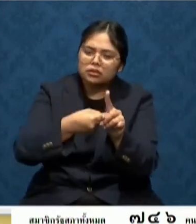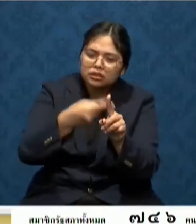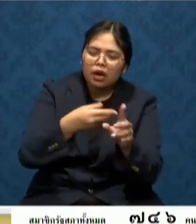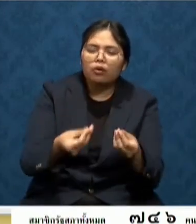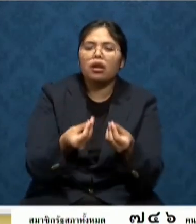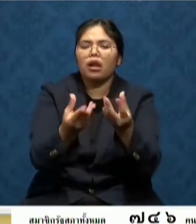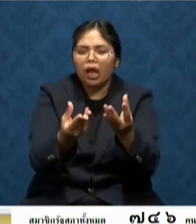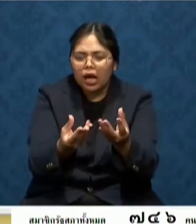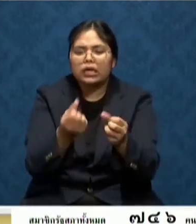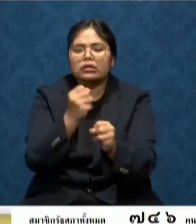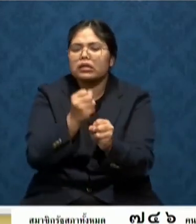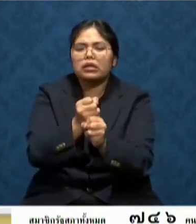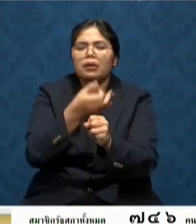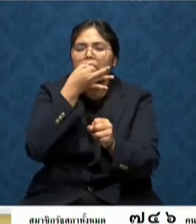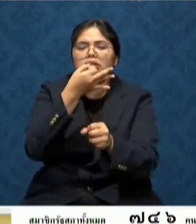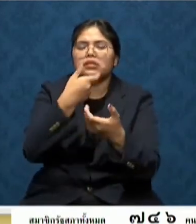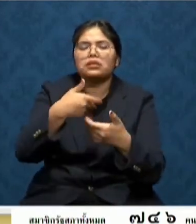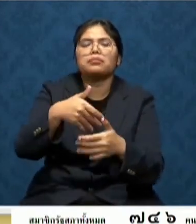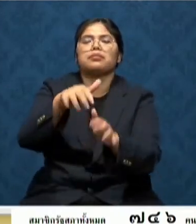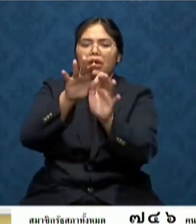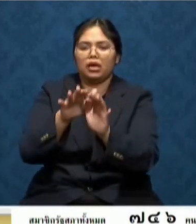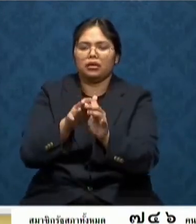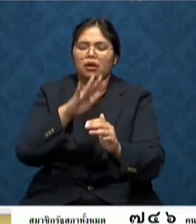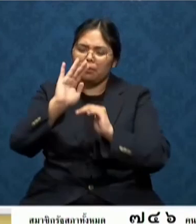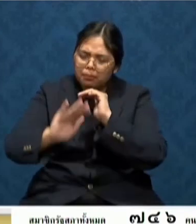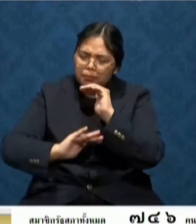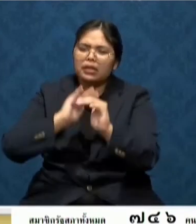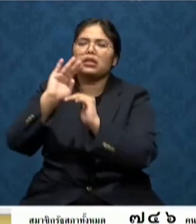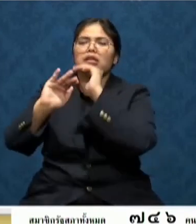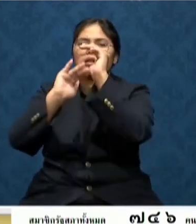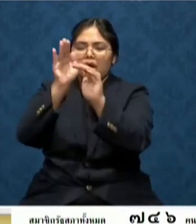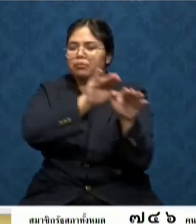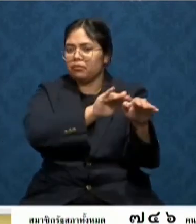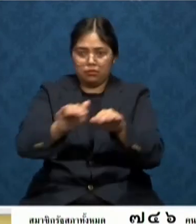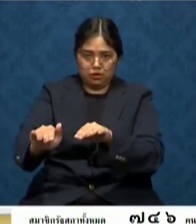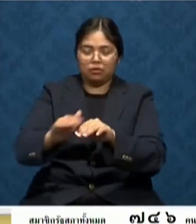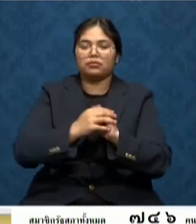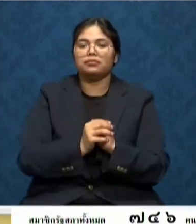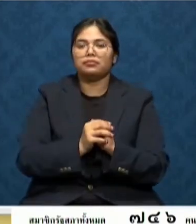โยนพื้ที่ทำมาหากิกเองจะมีการพัฒนาพืนที่เหล่านั้ให้มความพร้อม